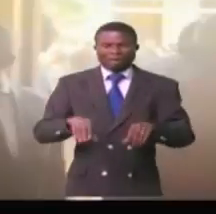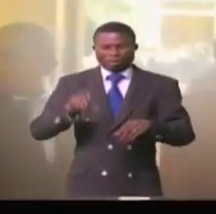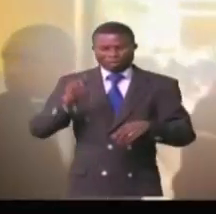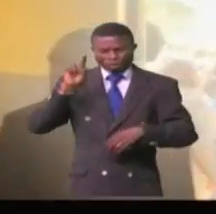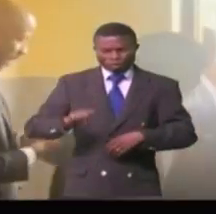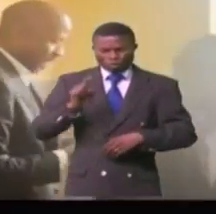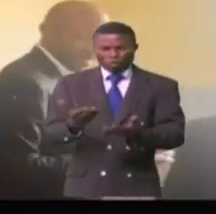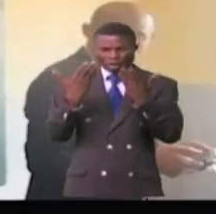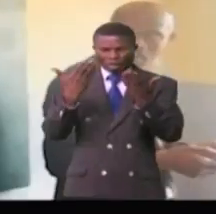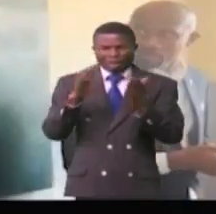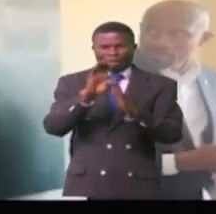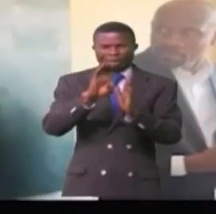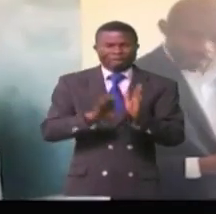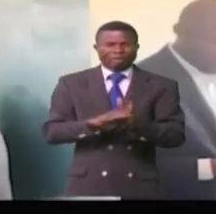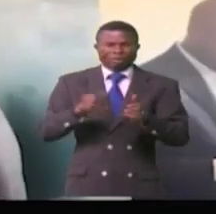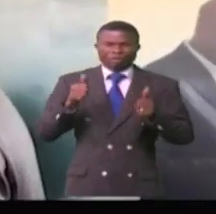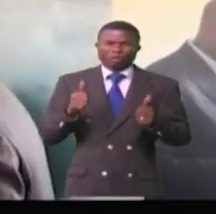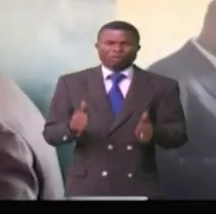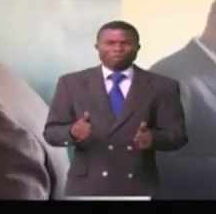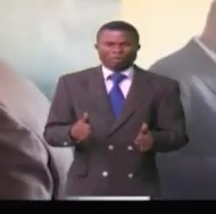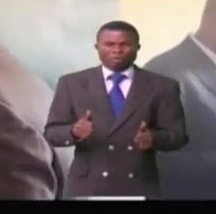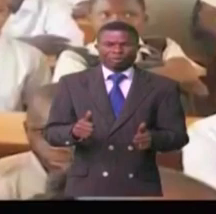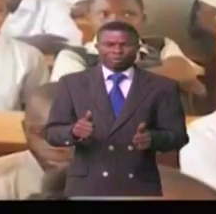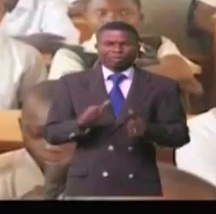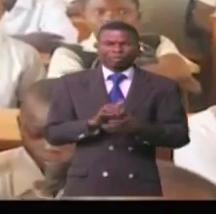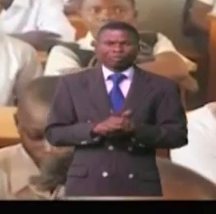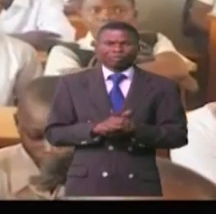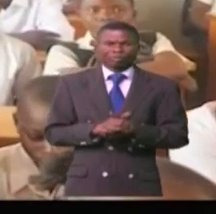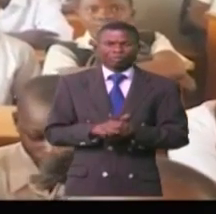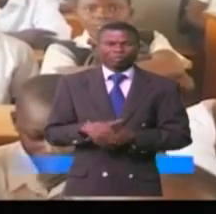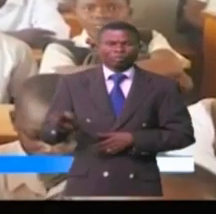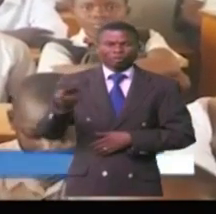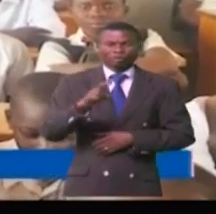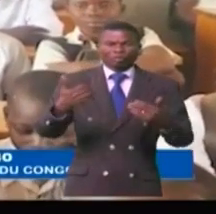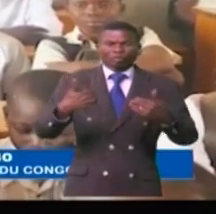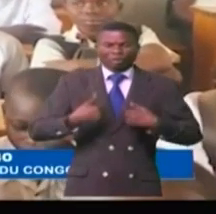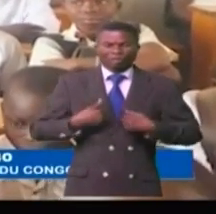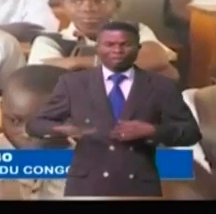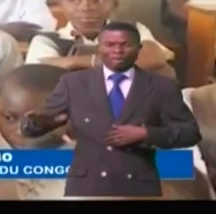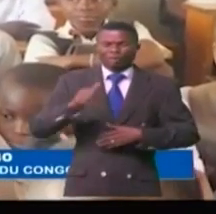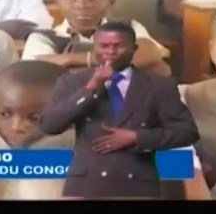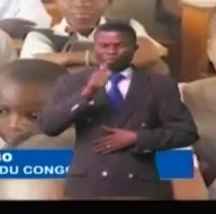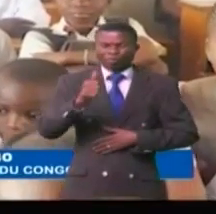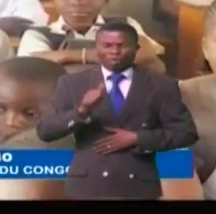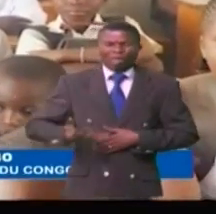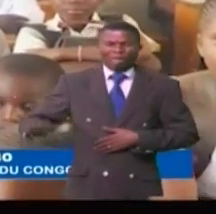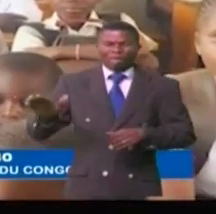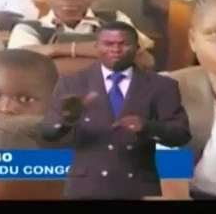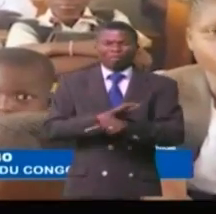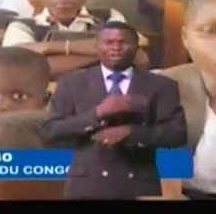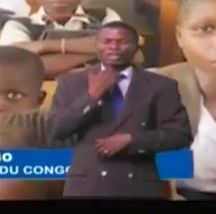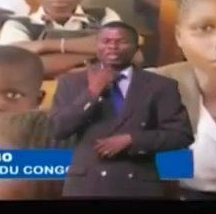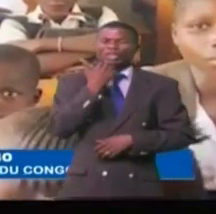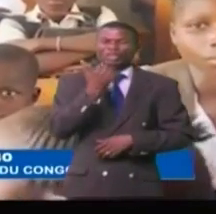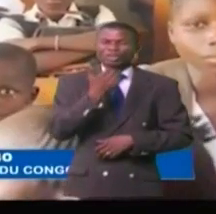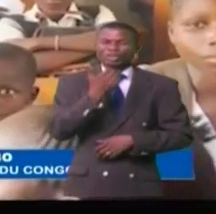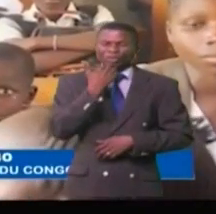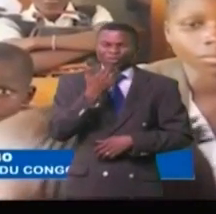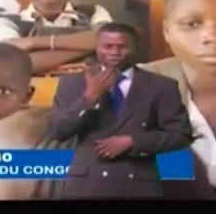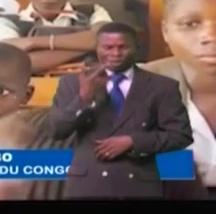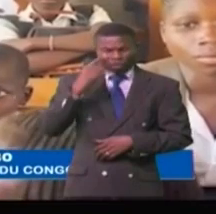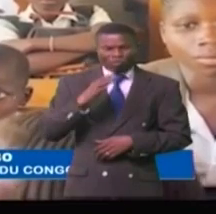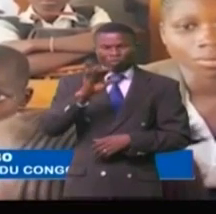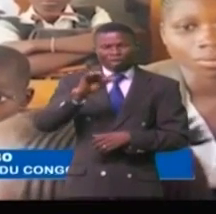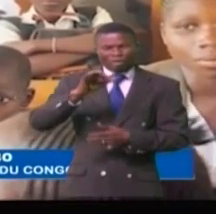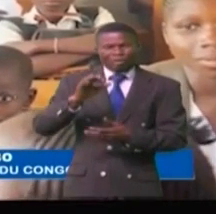d'étudier dans de bonnes conditions. Vous y avez le droit. Vous avez un beau pays, un pays riche, et vous devez profiter de cette